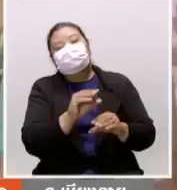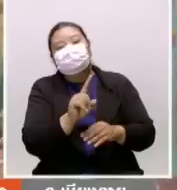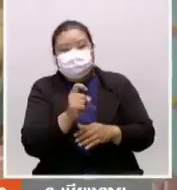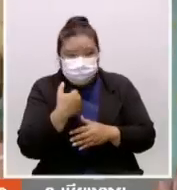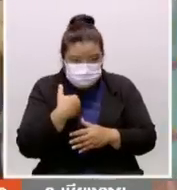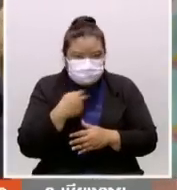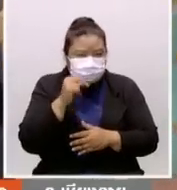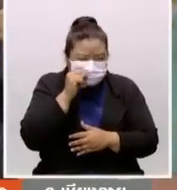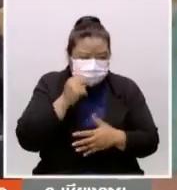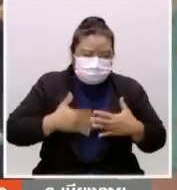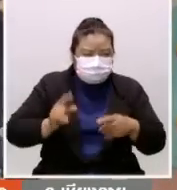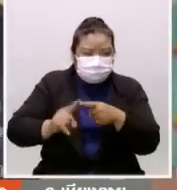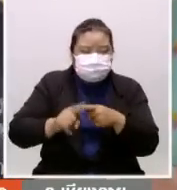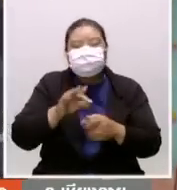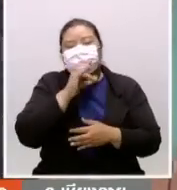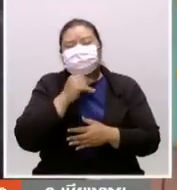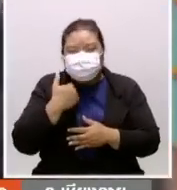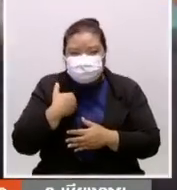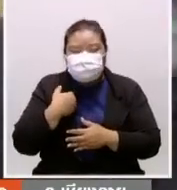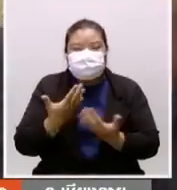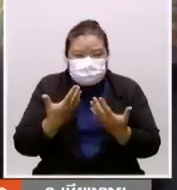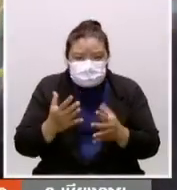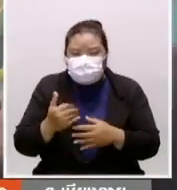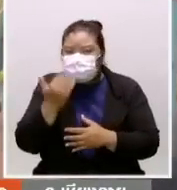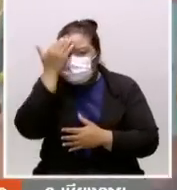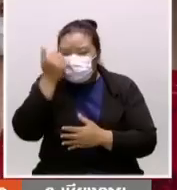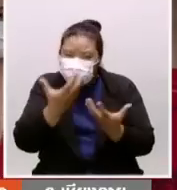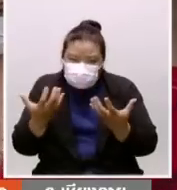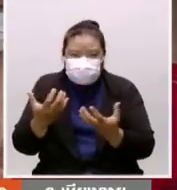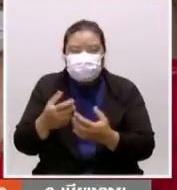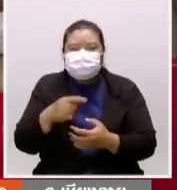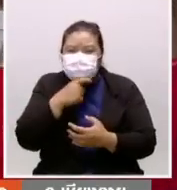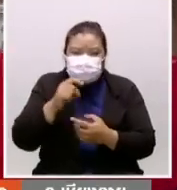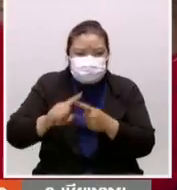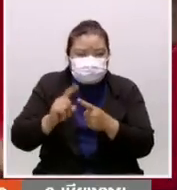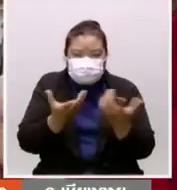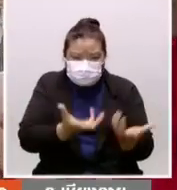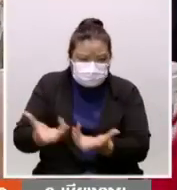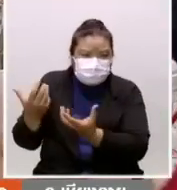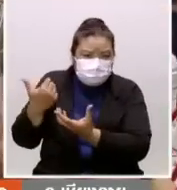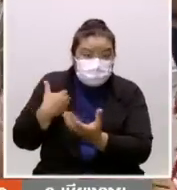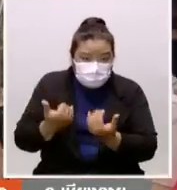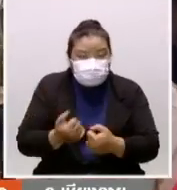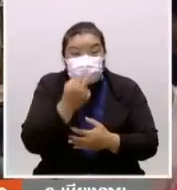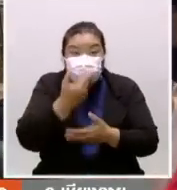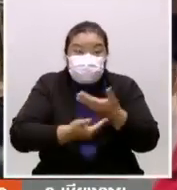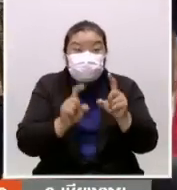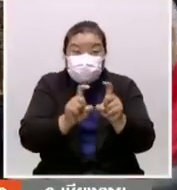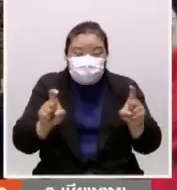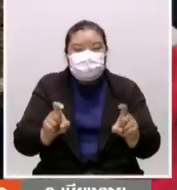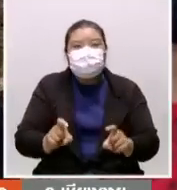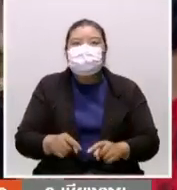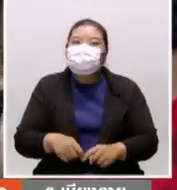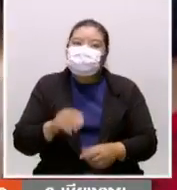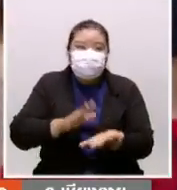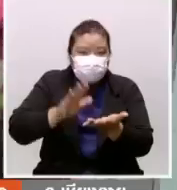ค้ามีตำหนิแต่ก็ยังใช้การได้อยู่นะครับรวมทั้งสินค้าที่ไม่ได้เปียกน้ำวันนี้พ่อค้าแม่ค้าก็ได้นำออกมาจำหน่ายลดกระหน่ำกัน